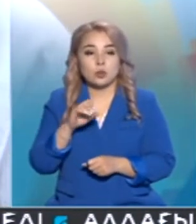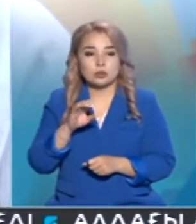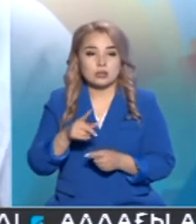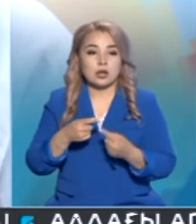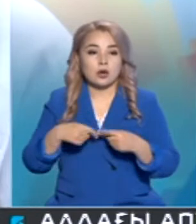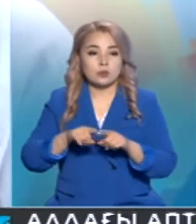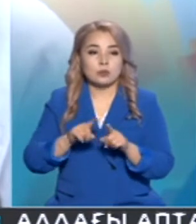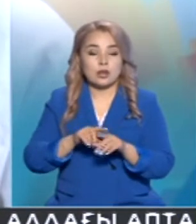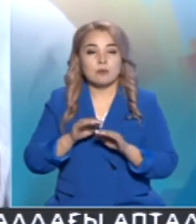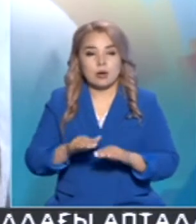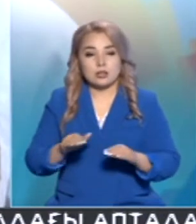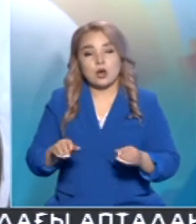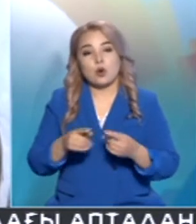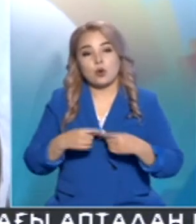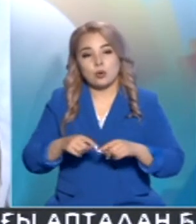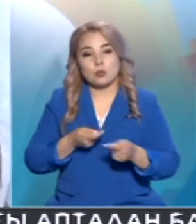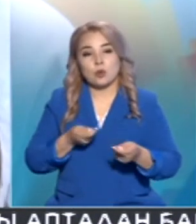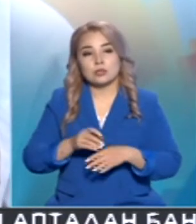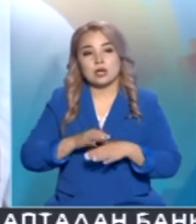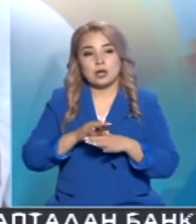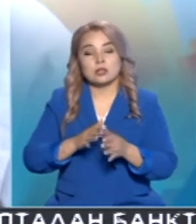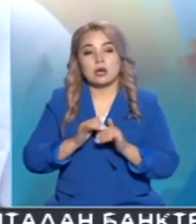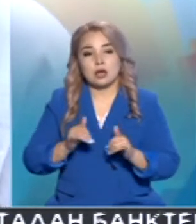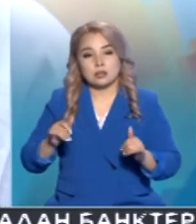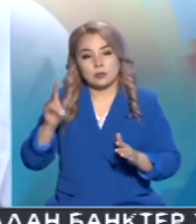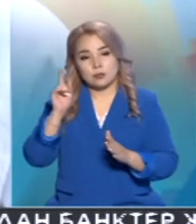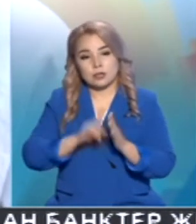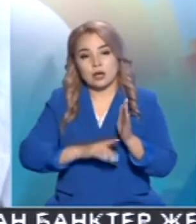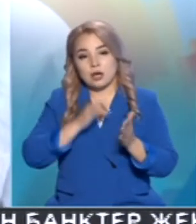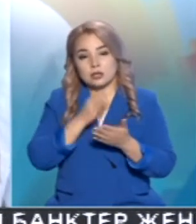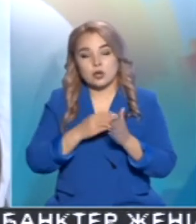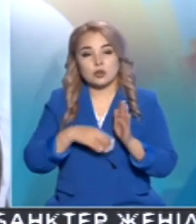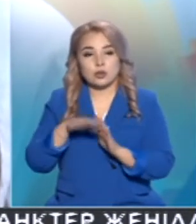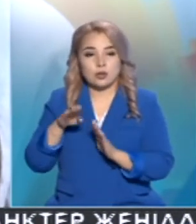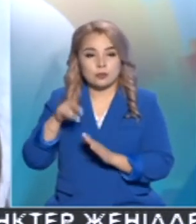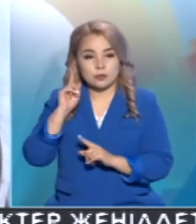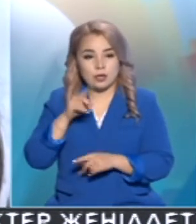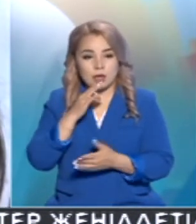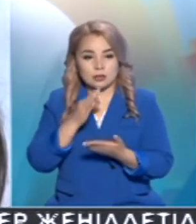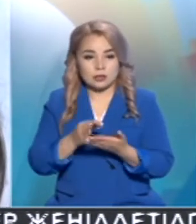ұйымының да балалардың да қоғамның да рөлі артатынын, барлығын жақсаратынын айтып кеткен болатын.